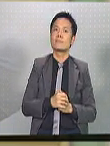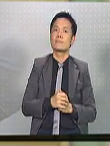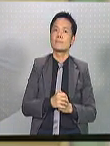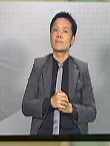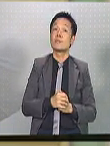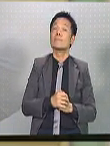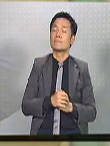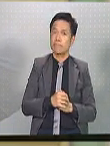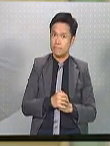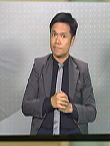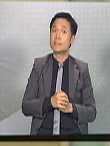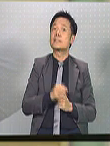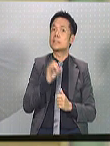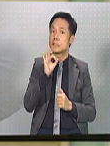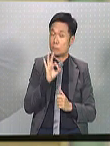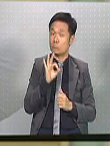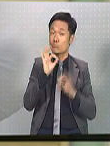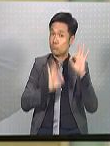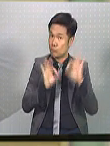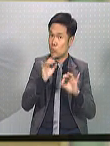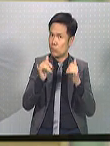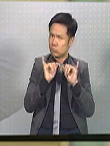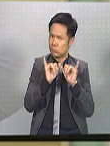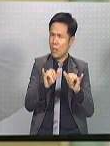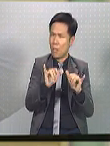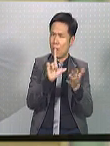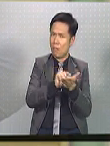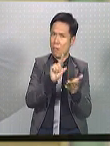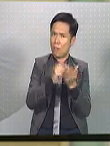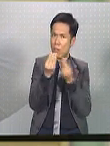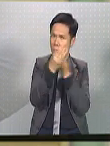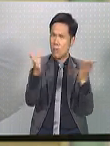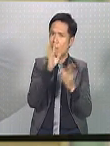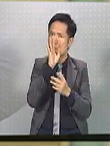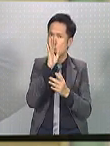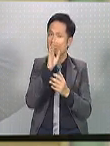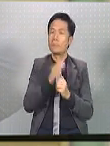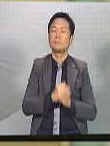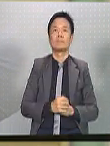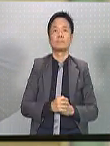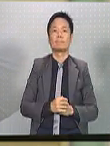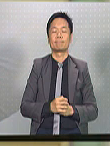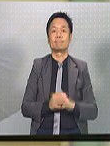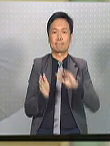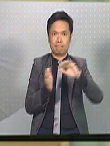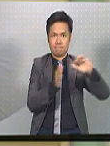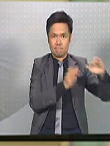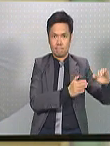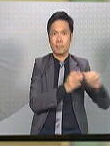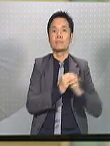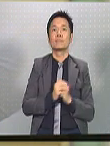masih lebih menyiarkan B cepat sudah pakai satu lagi ialah dari segi